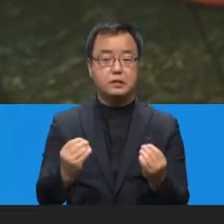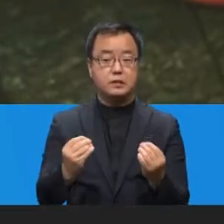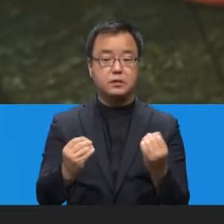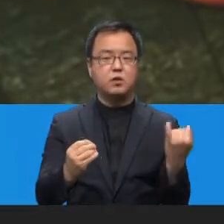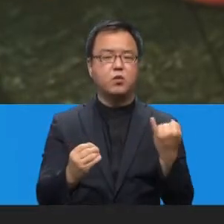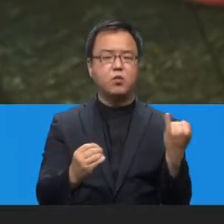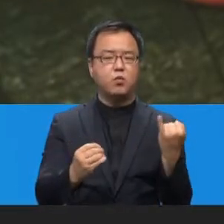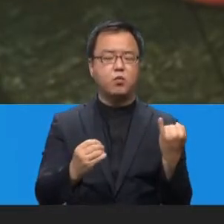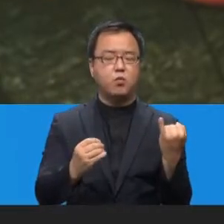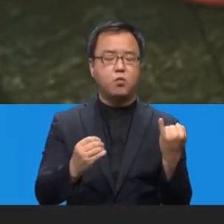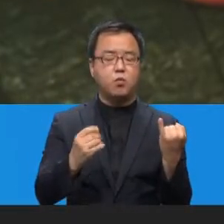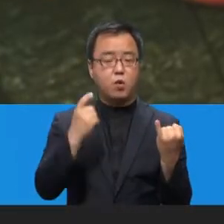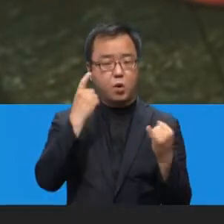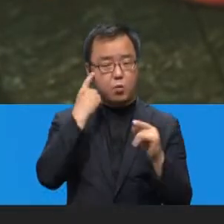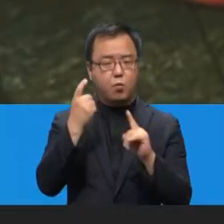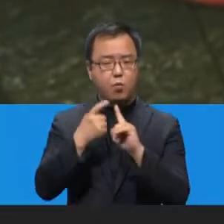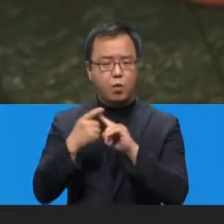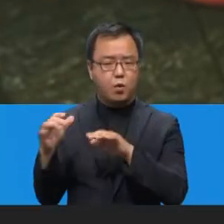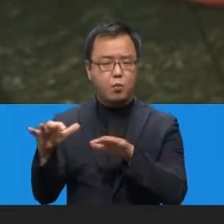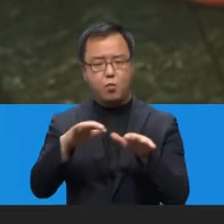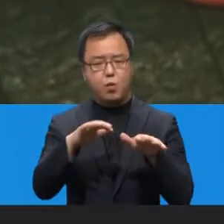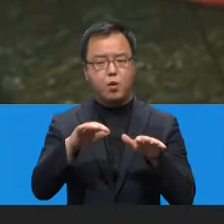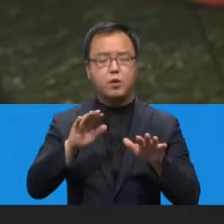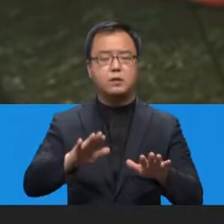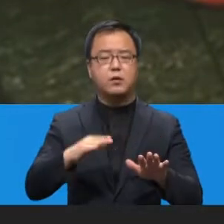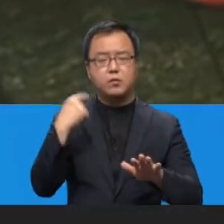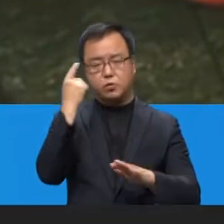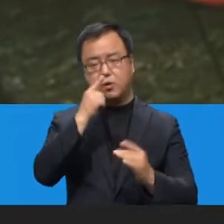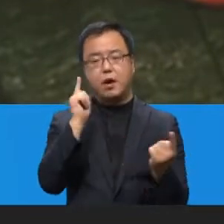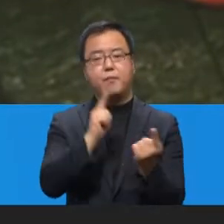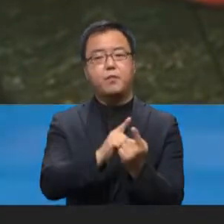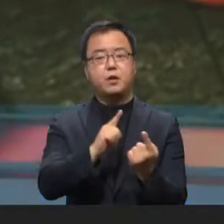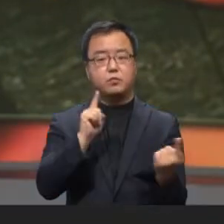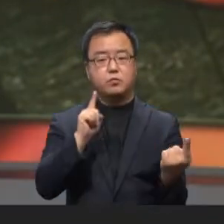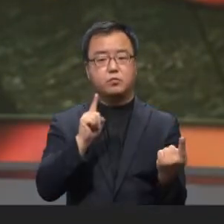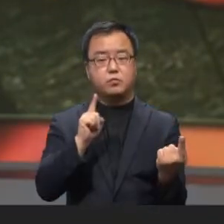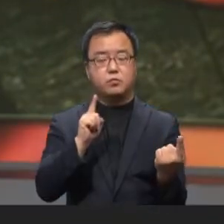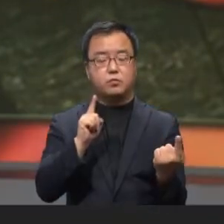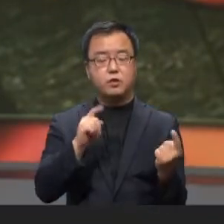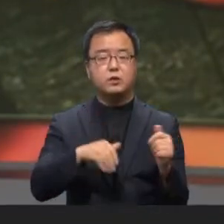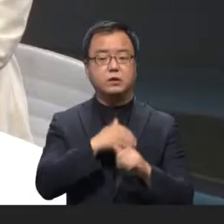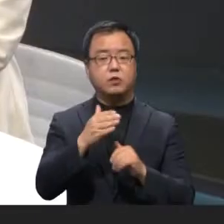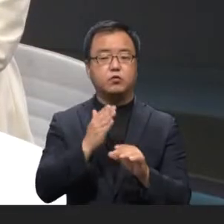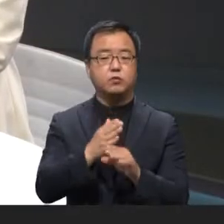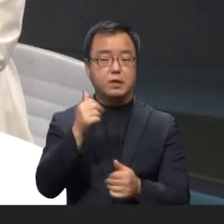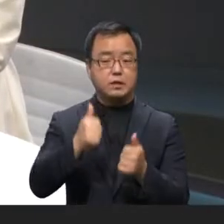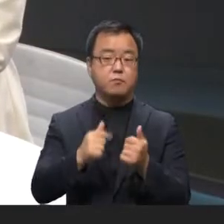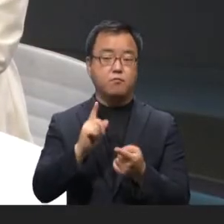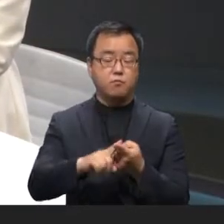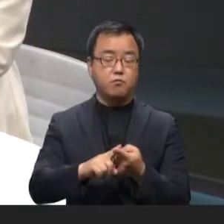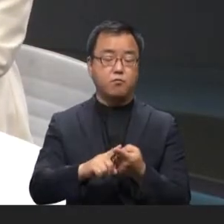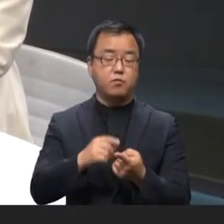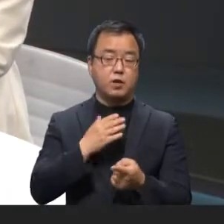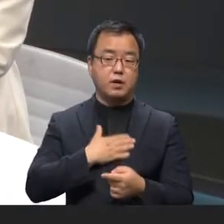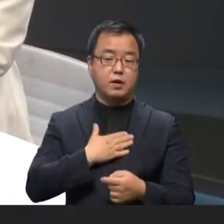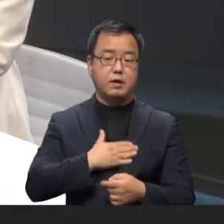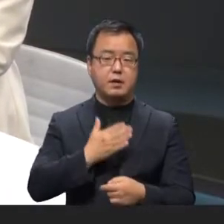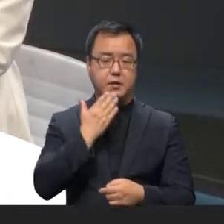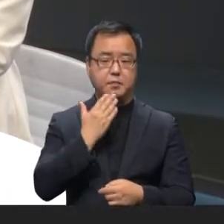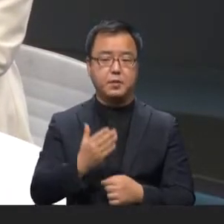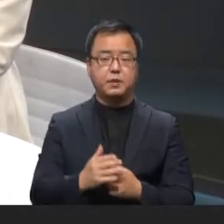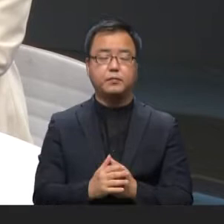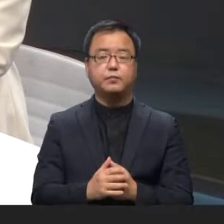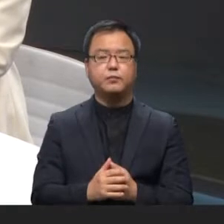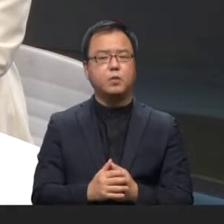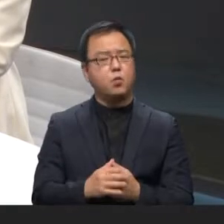비대면 시험에 미래에 대해 시사하는 점이 있는데요 취재 기자와 자세한 얘기 나눠보겠습니다 소연 하기사 4 자 정말